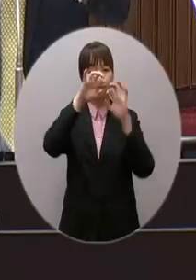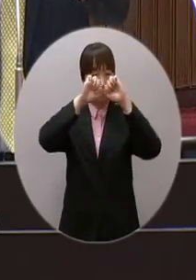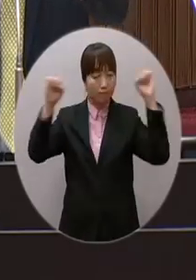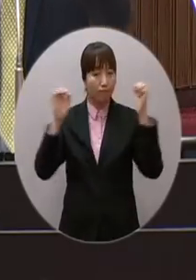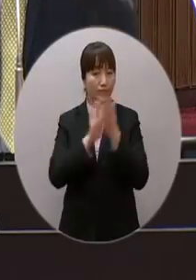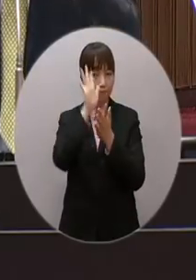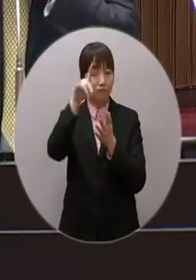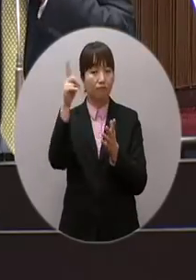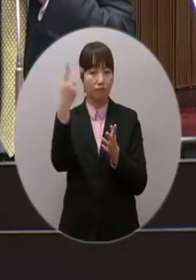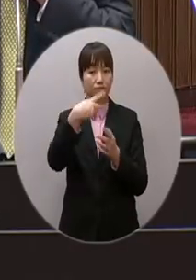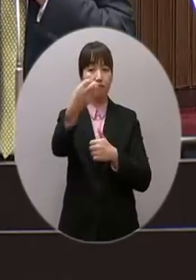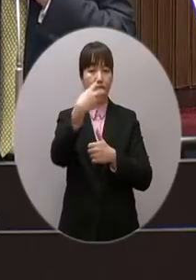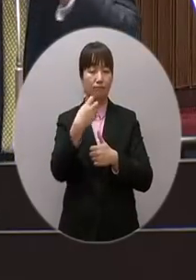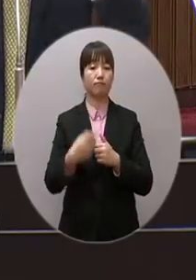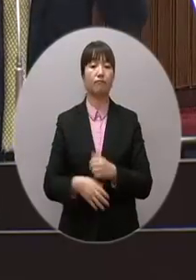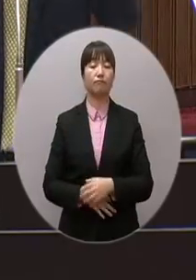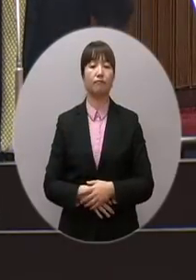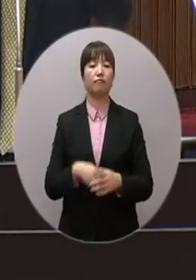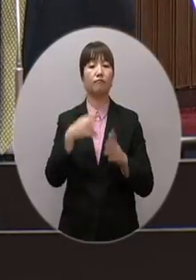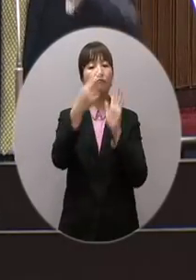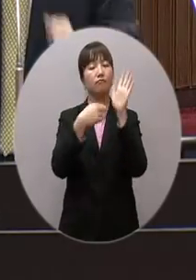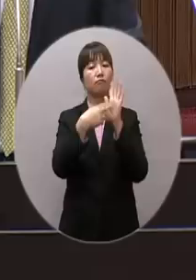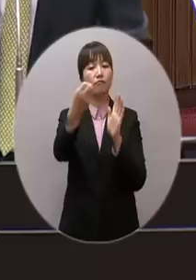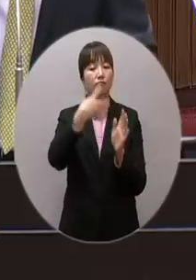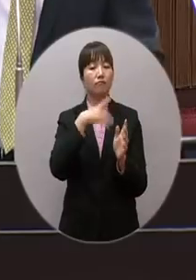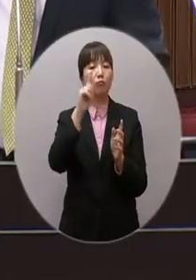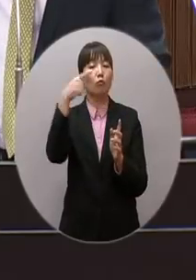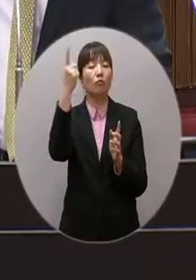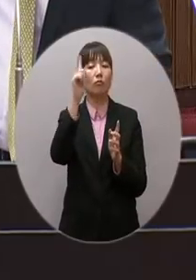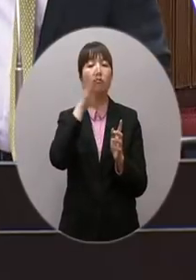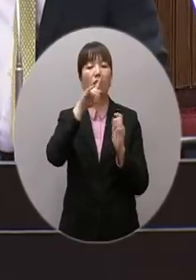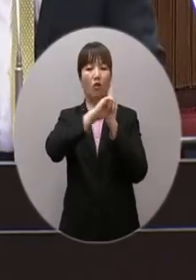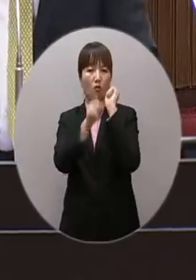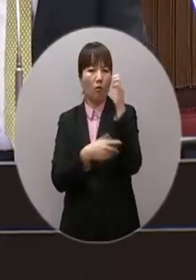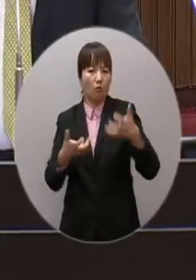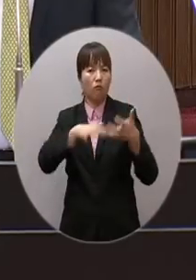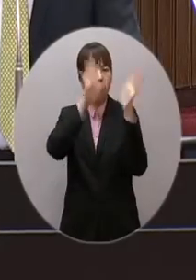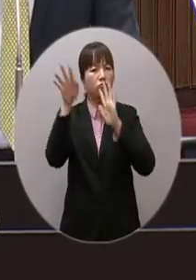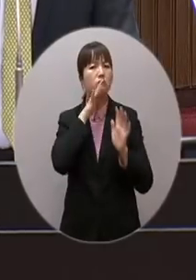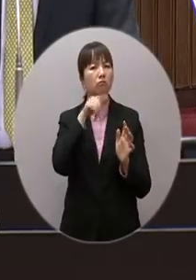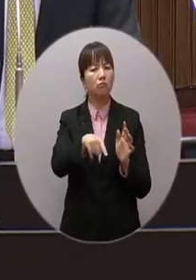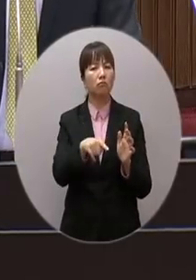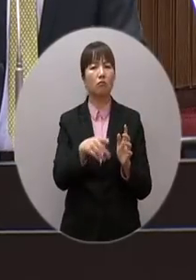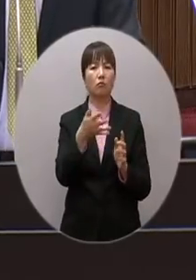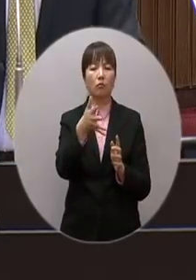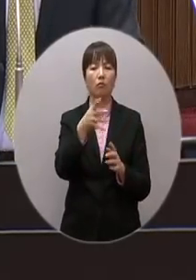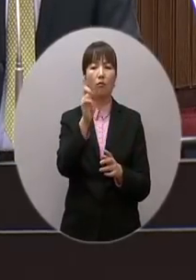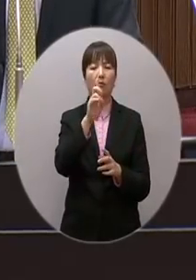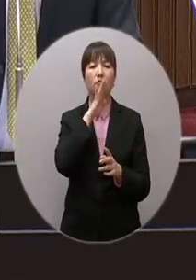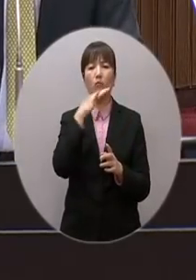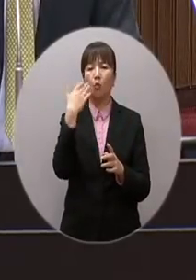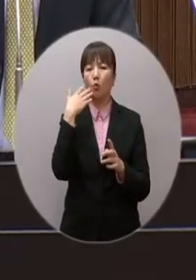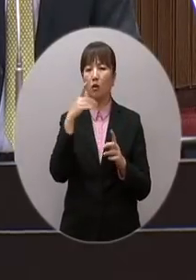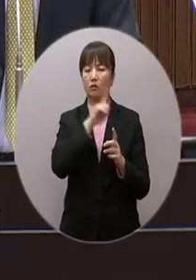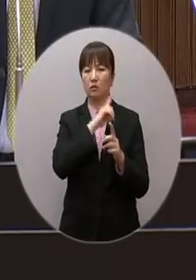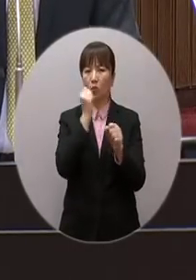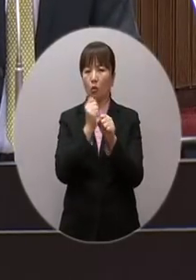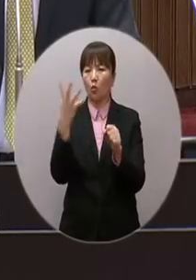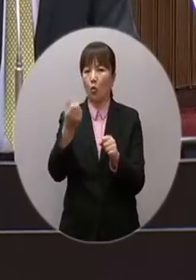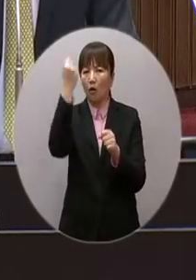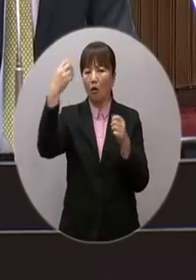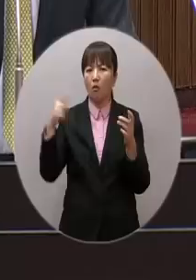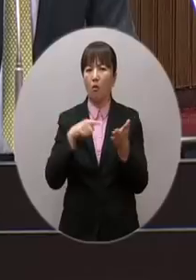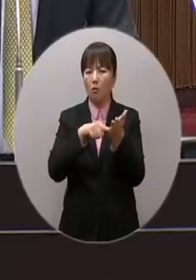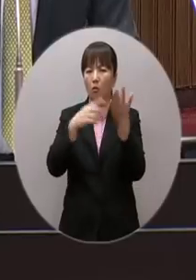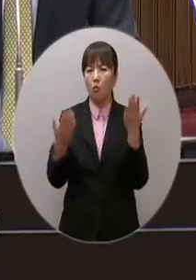解完了以后跟我说明，说为什么法务部会是这个样子，为什么按照职权移送